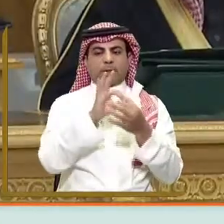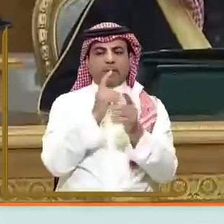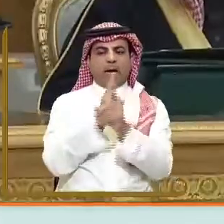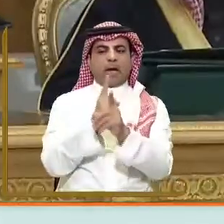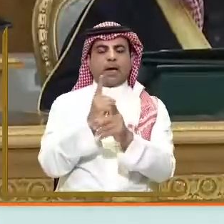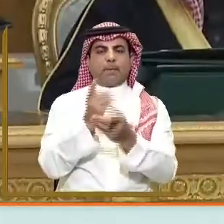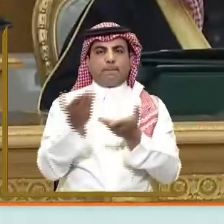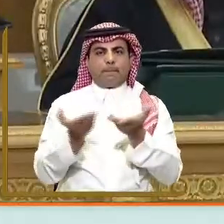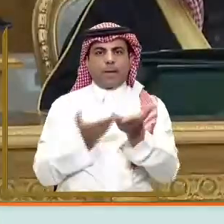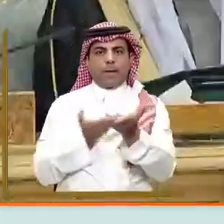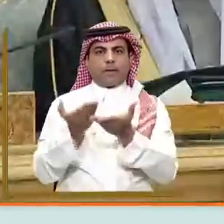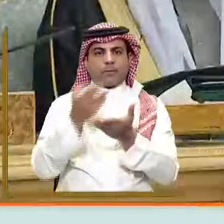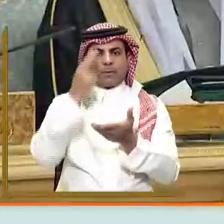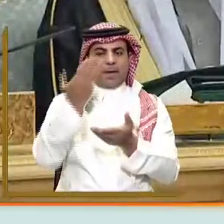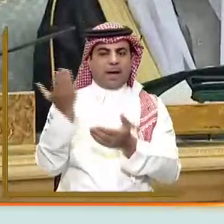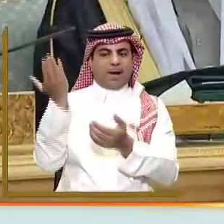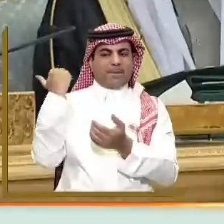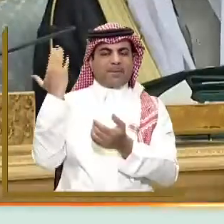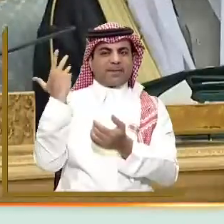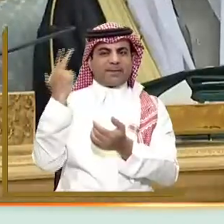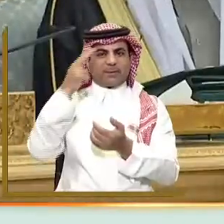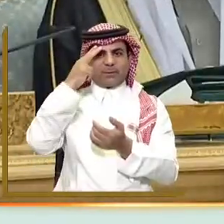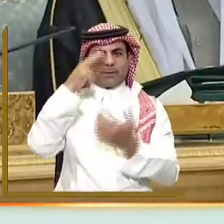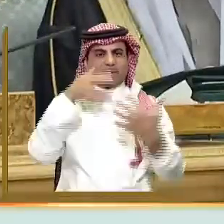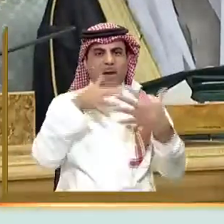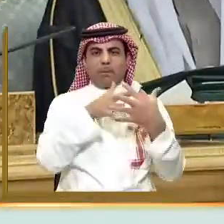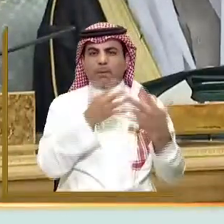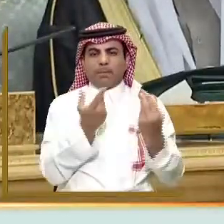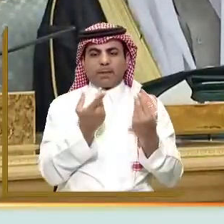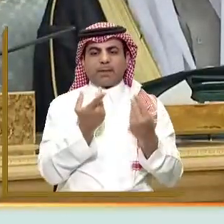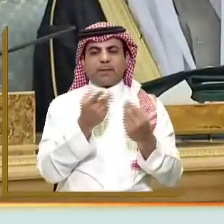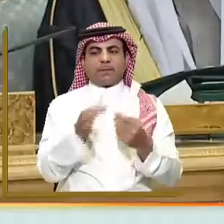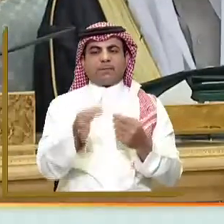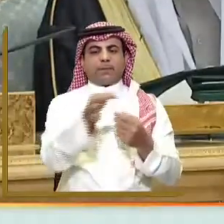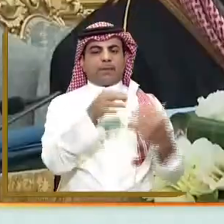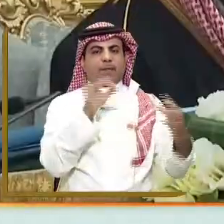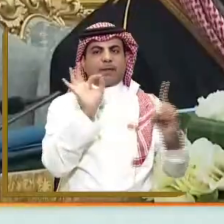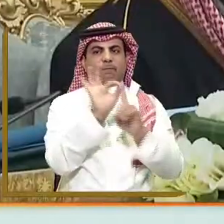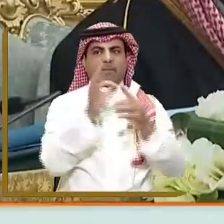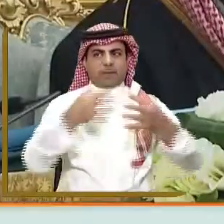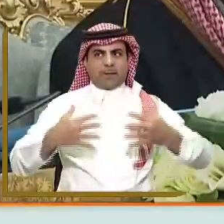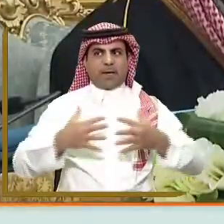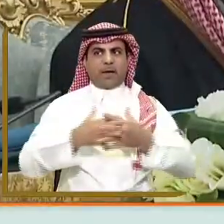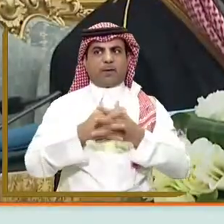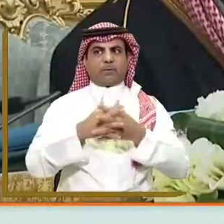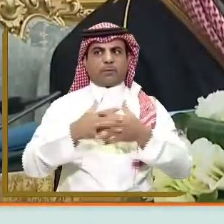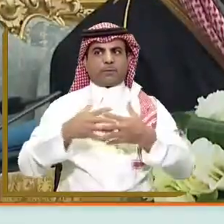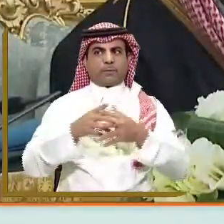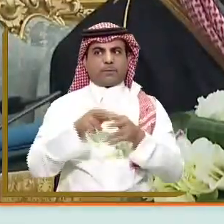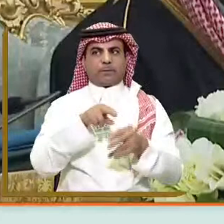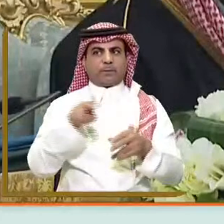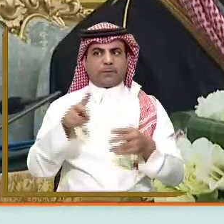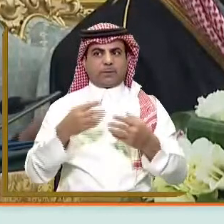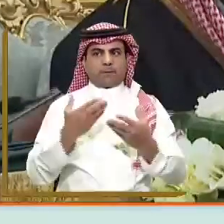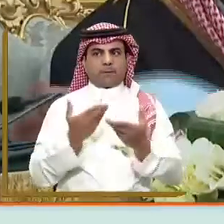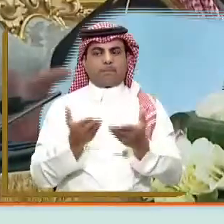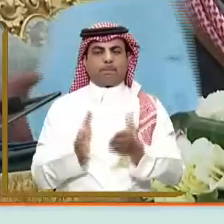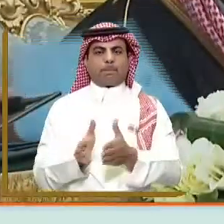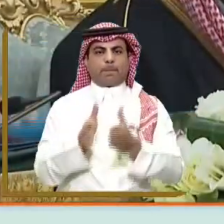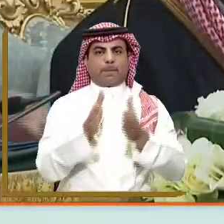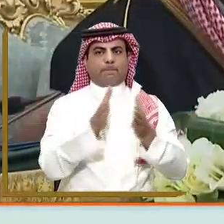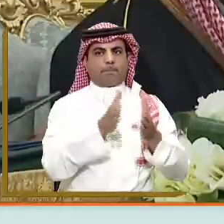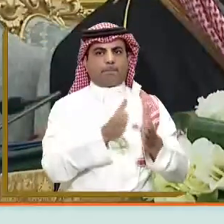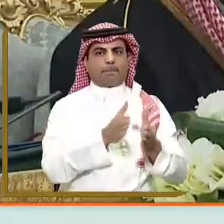اللقاءات والمحادثات التي جرت بين المملكة وعدد من الدول لدعم أواصر الصداقة والتعاون الثنائي ومتعدد